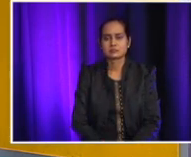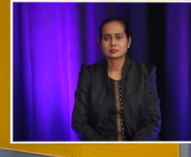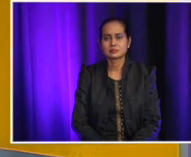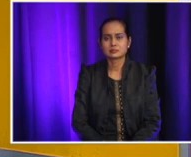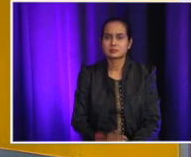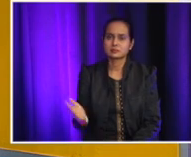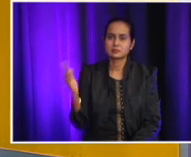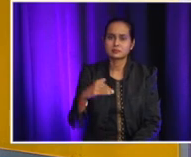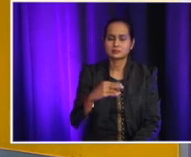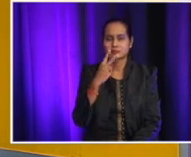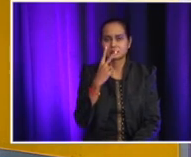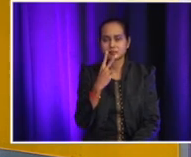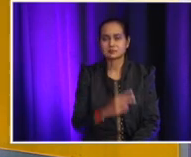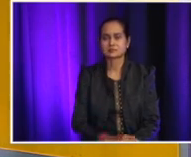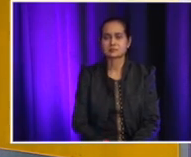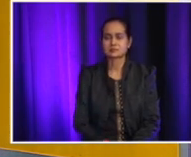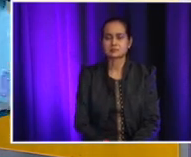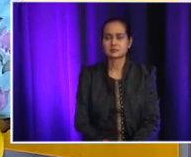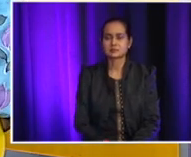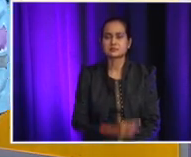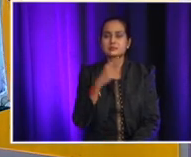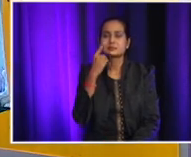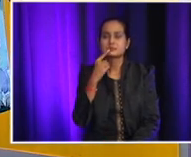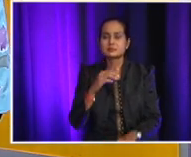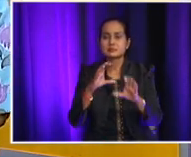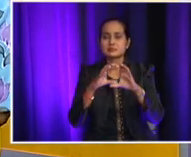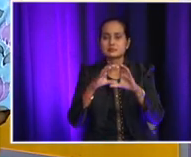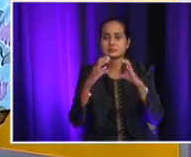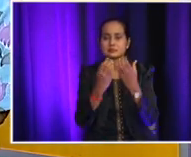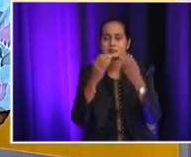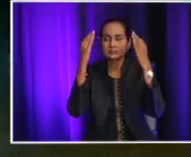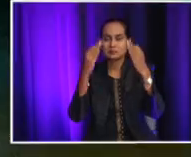Jom kita tengok seterusnya Siapakah kelompok sasaran